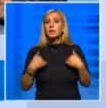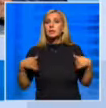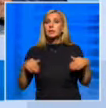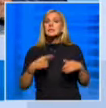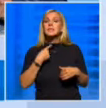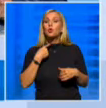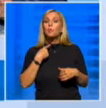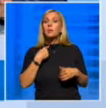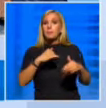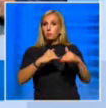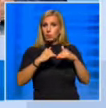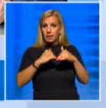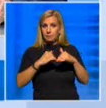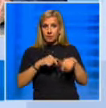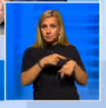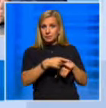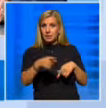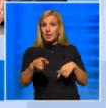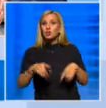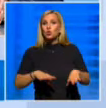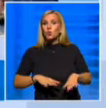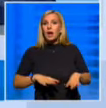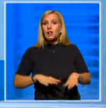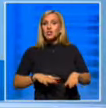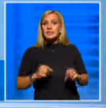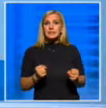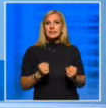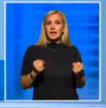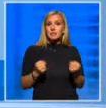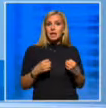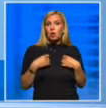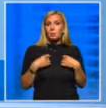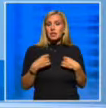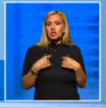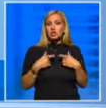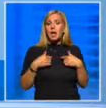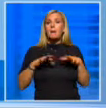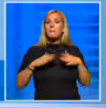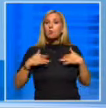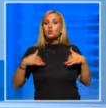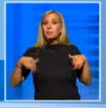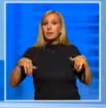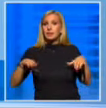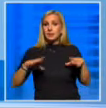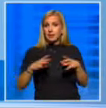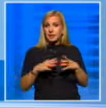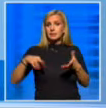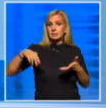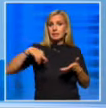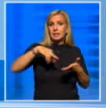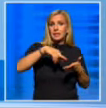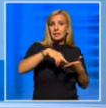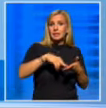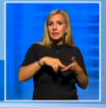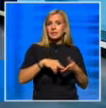загубихме подкрепа именно защото българските граждани се стреснаха и се оплашиха, че ние може би сме тръгнали да вървим с